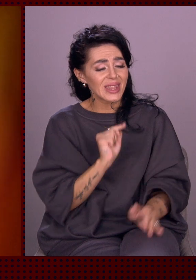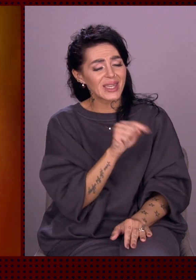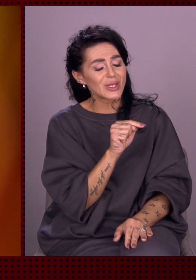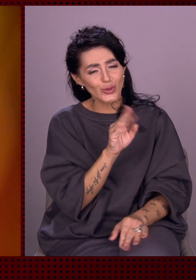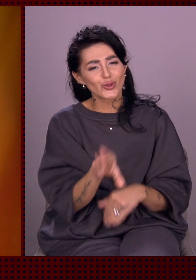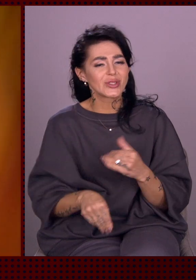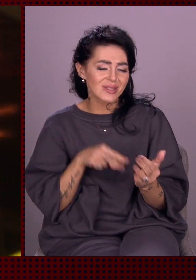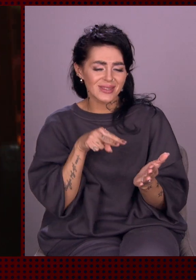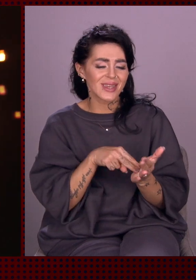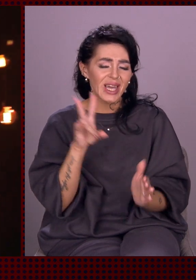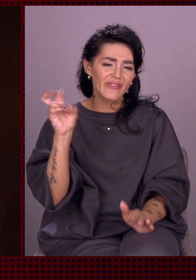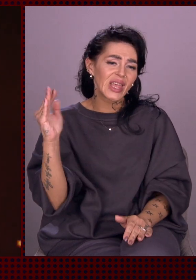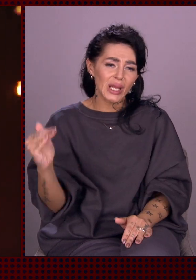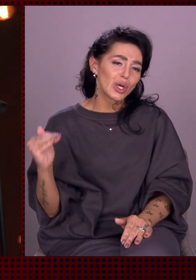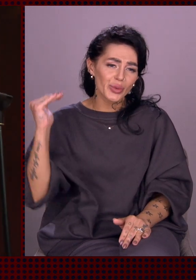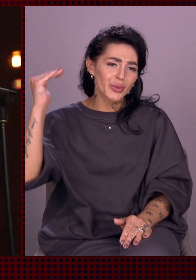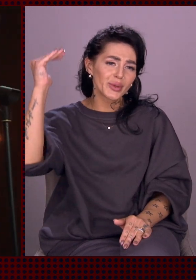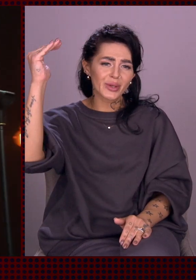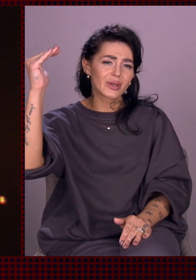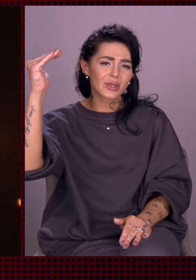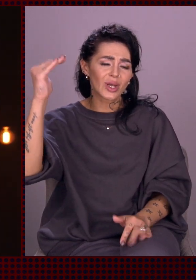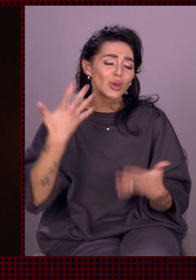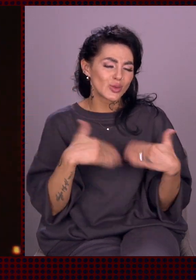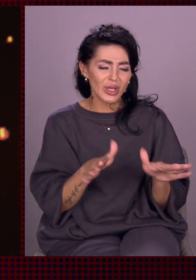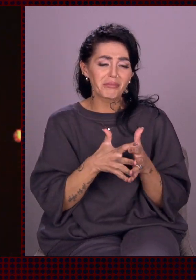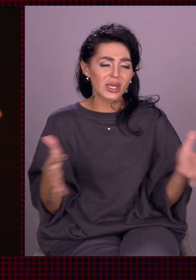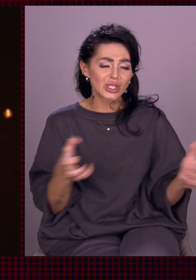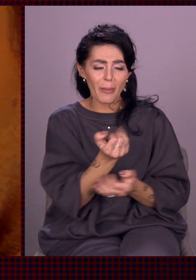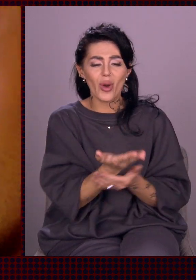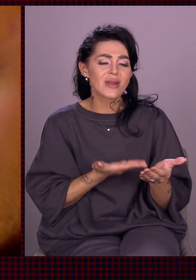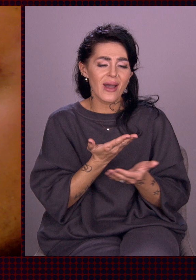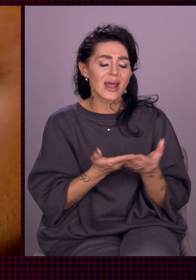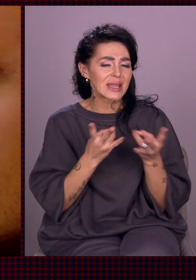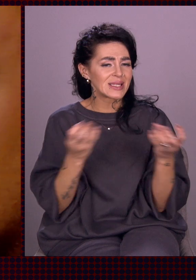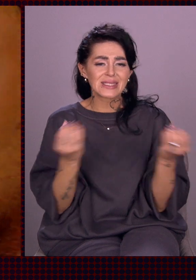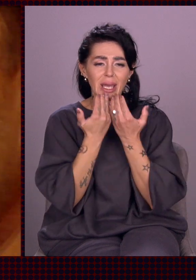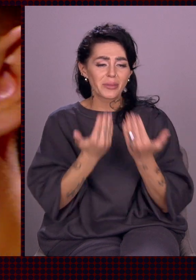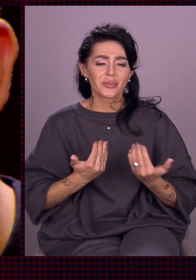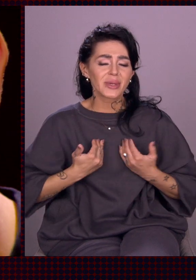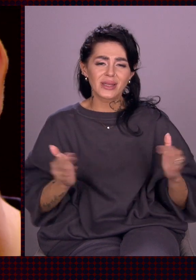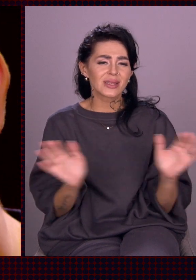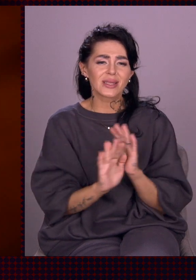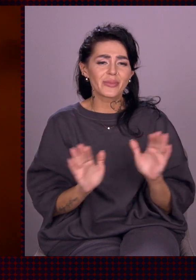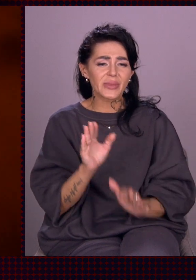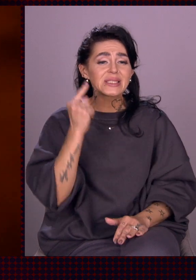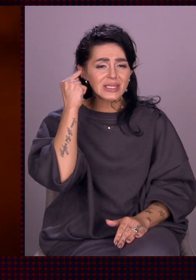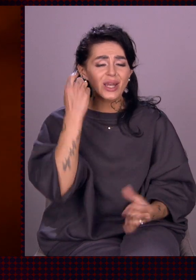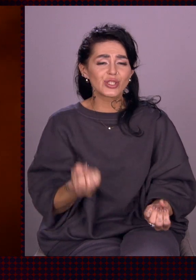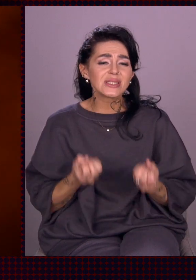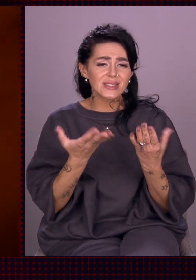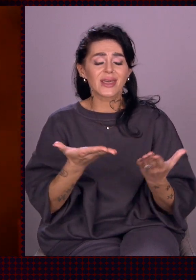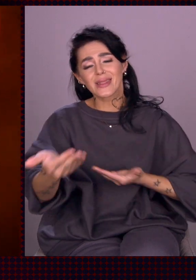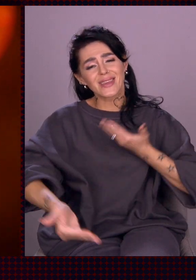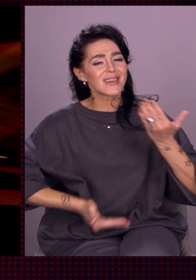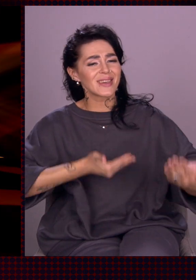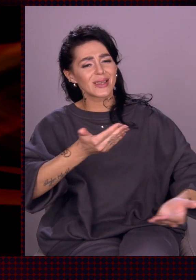стала великою, та вже більше порад не запитує, знаєш, скільки і ти під дощем.